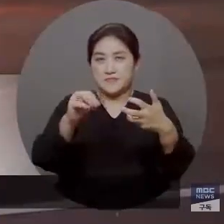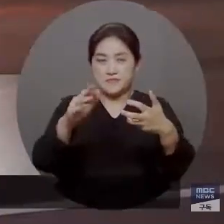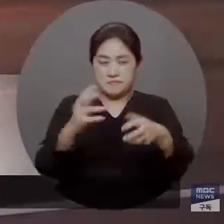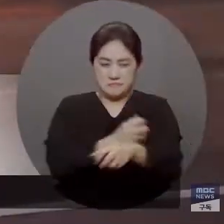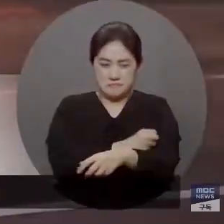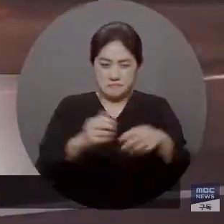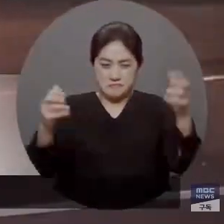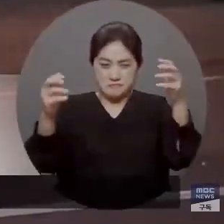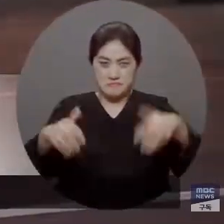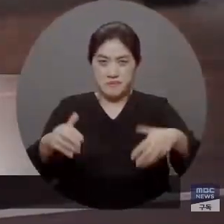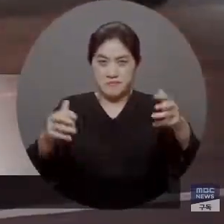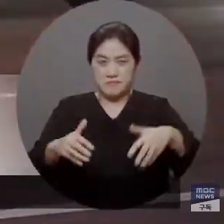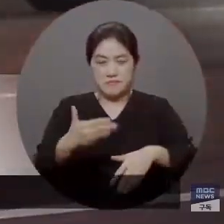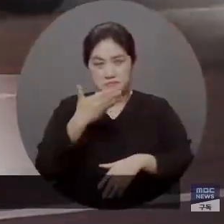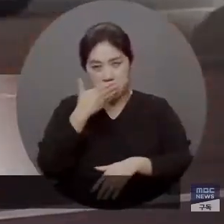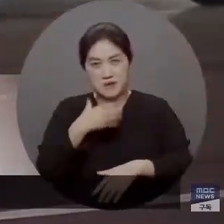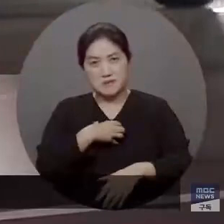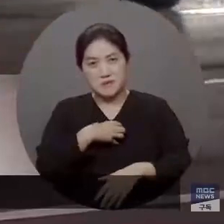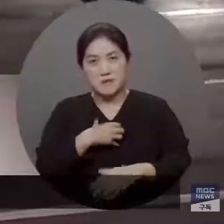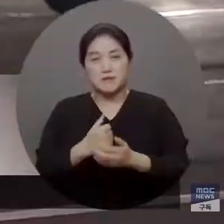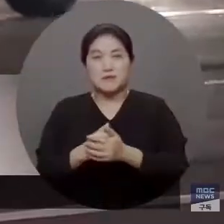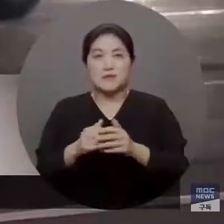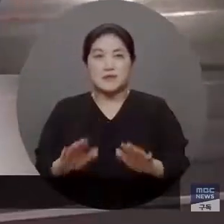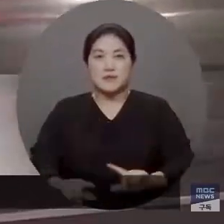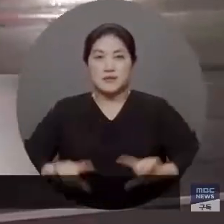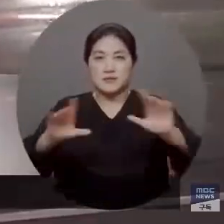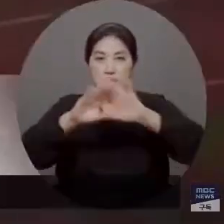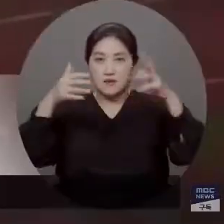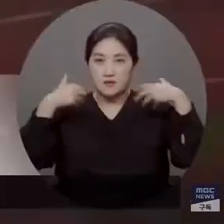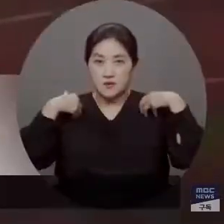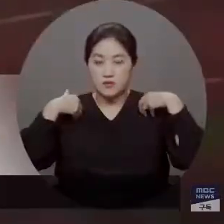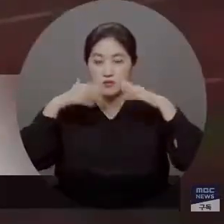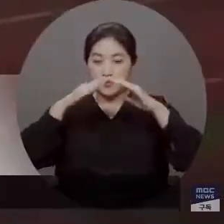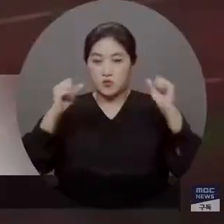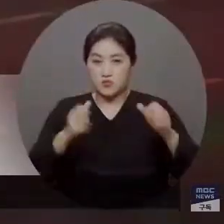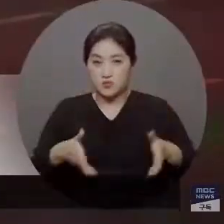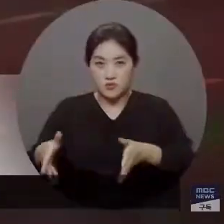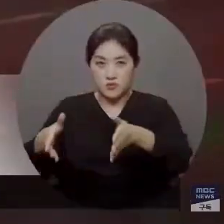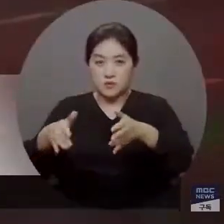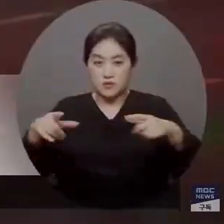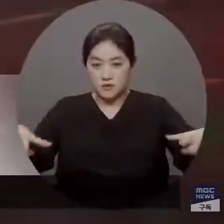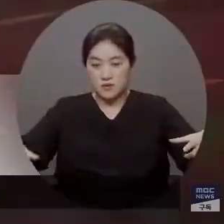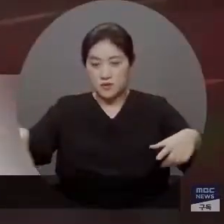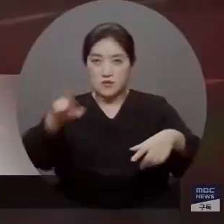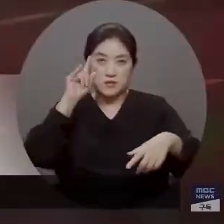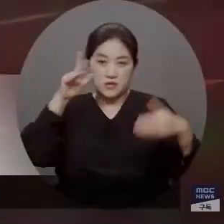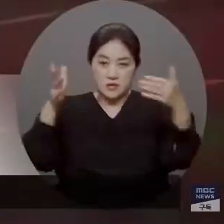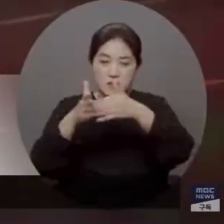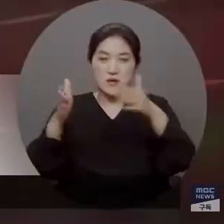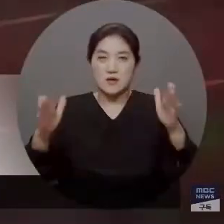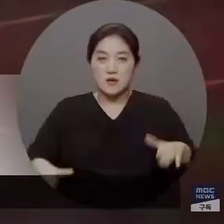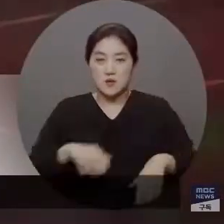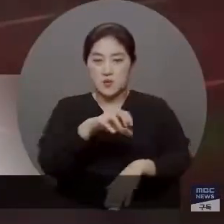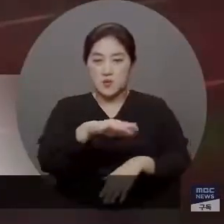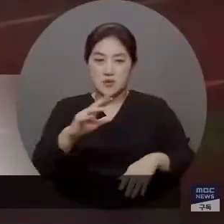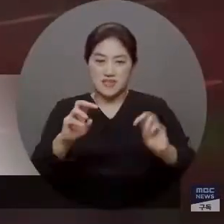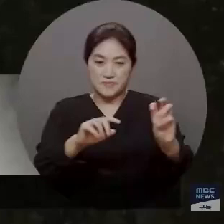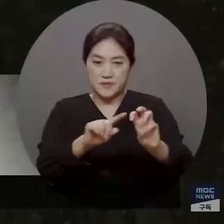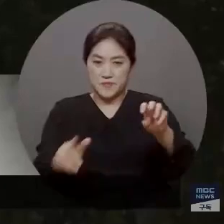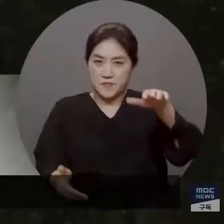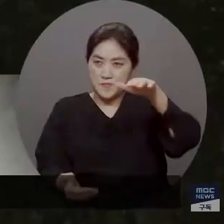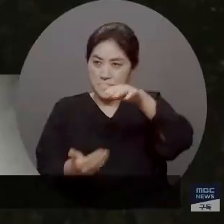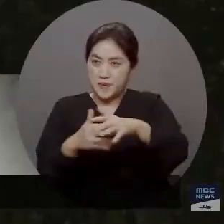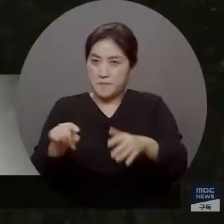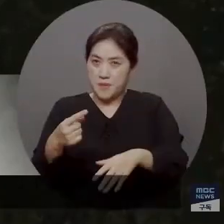강한 비가 내릴 가능성도 있는데요. 기상청은 전북의 내일까지 곳에 따라 30에서 100mm, 많은